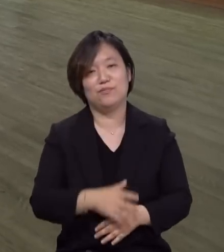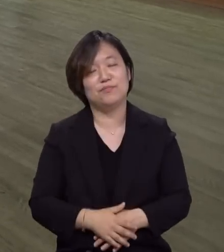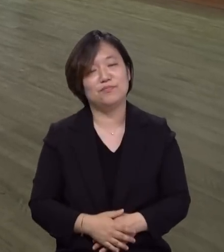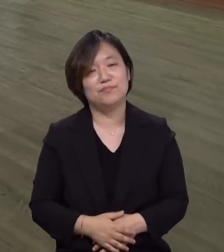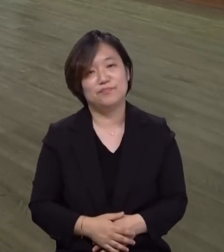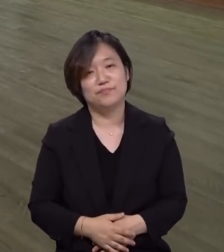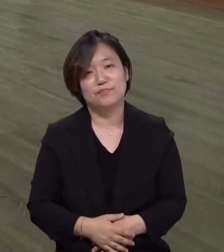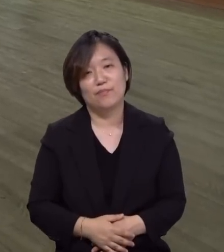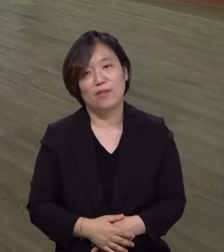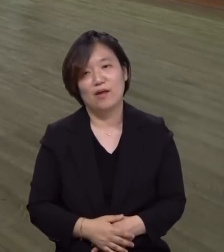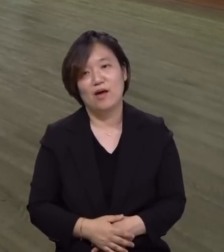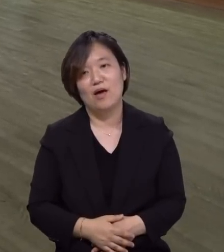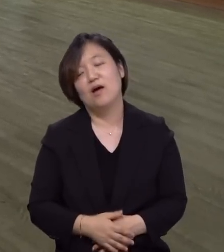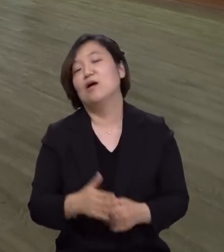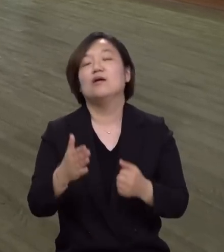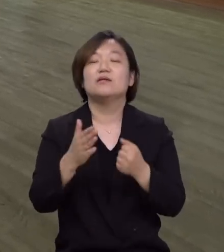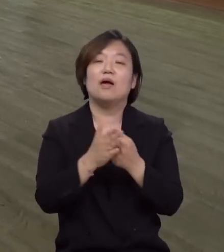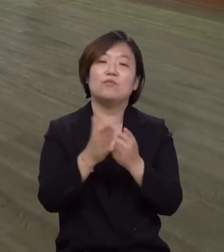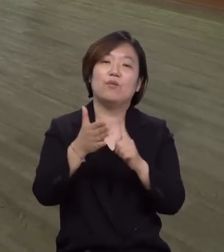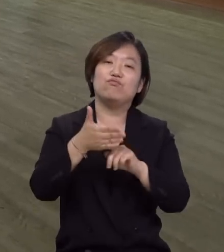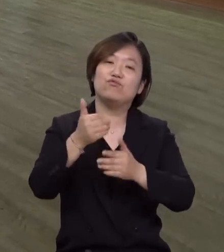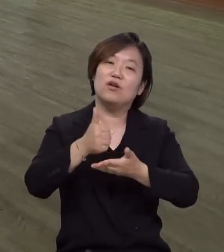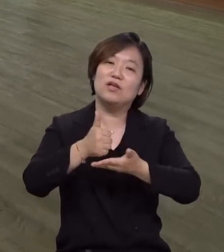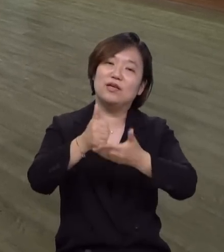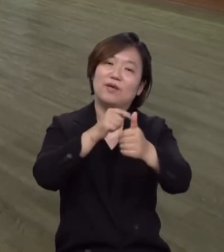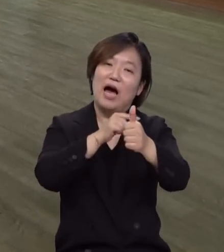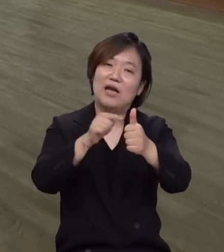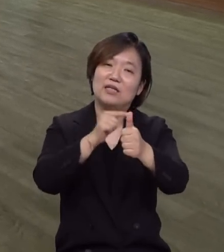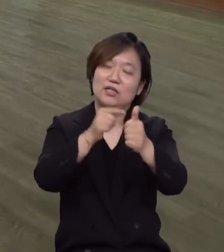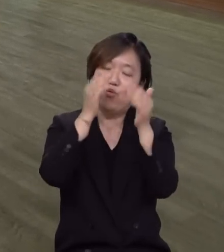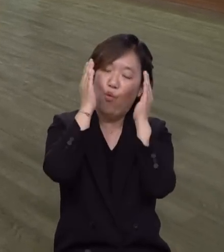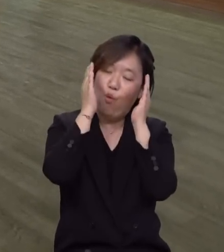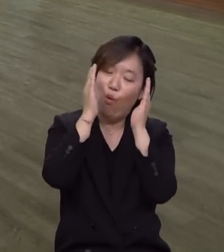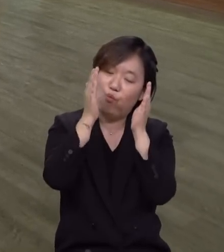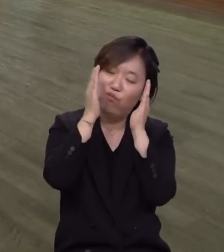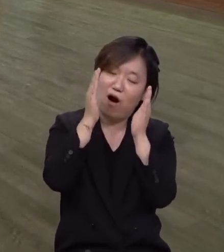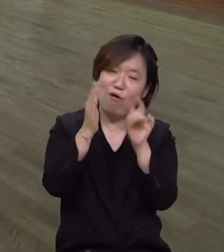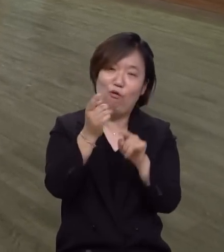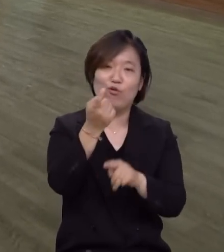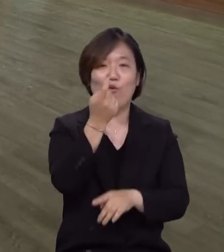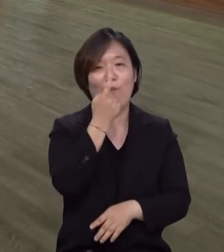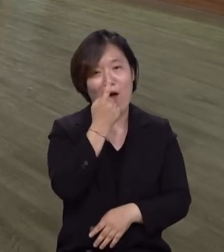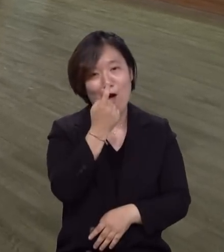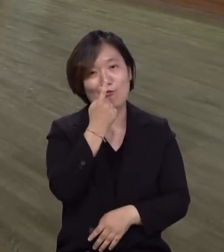그래서 우리 부처님의 가르침을 공부하면서 여러분들이